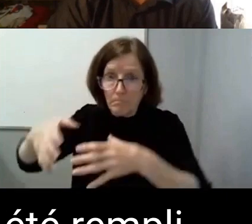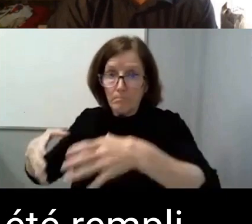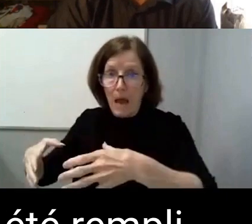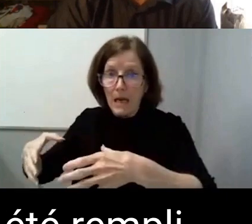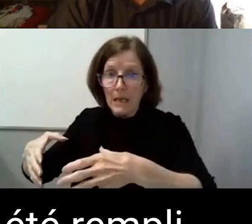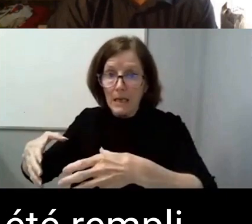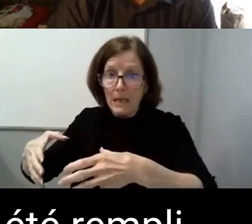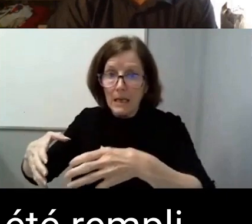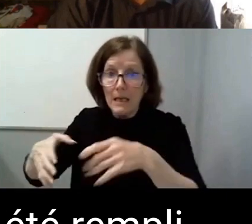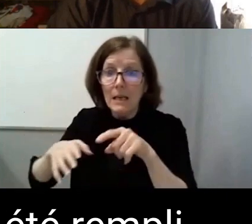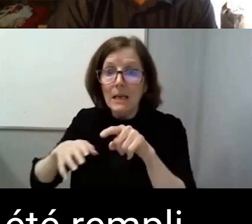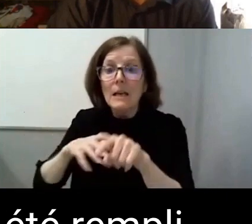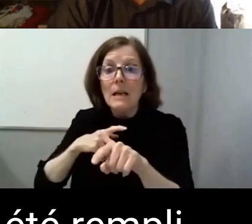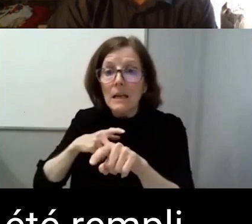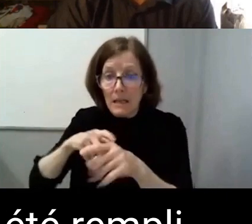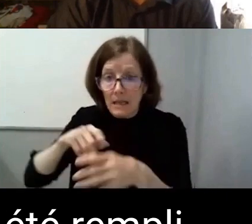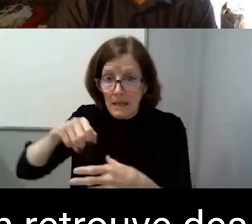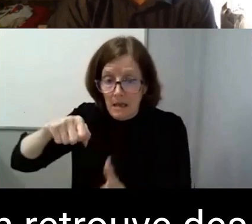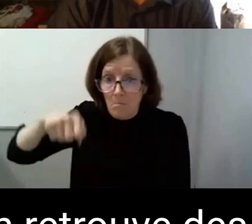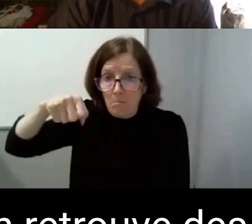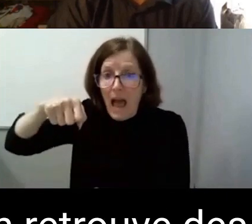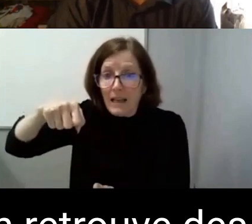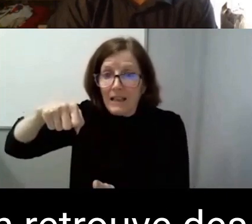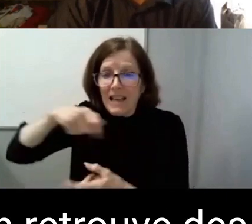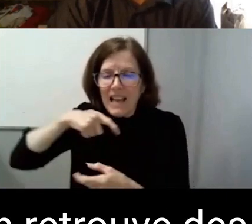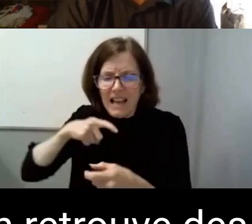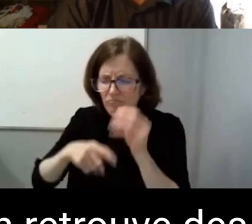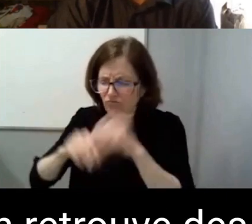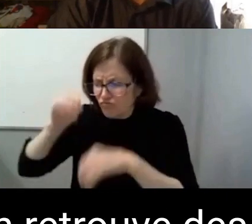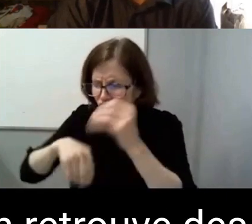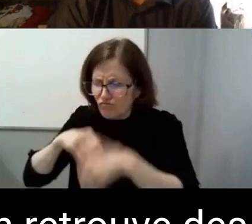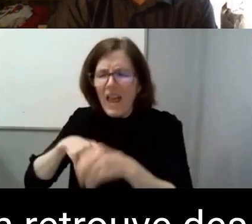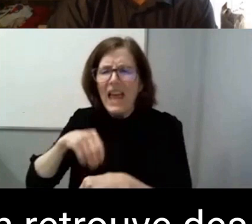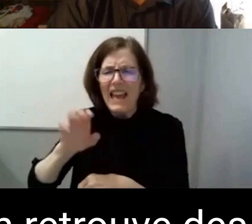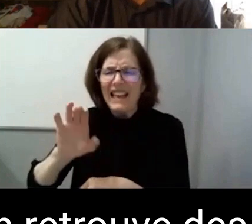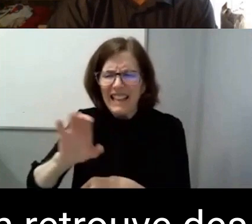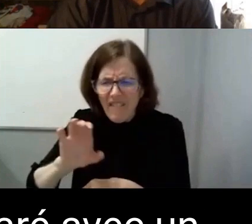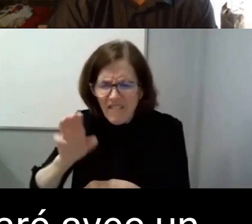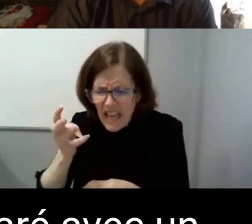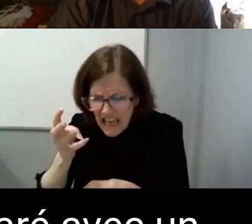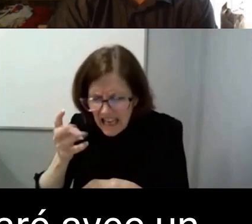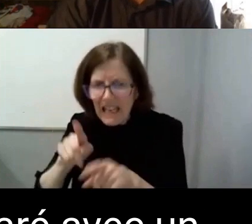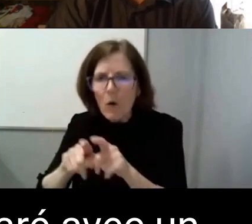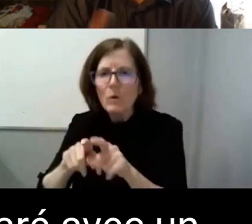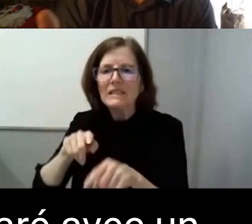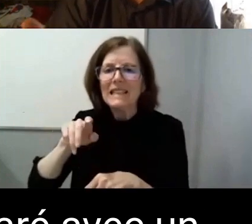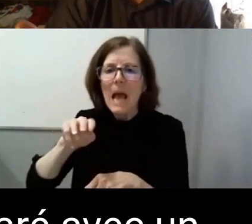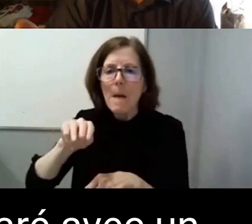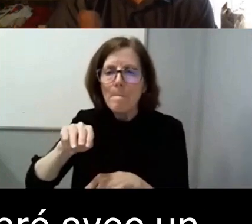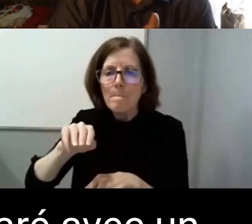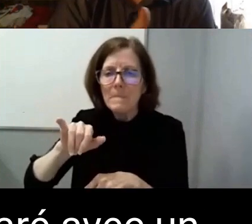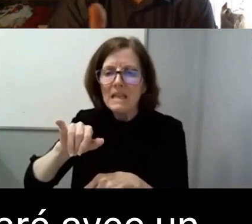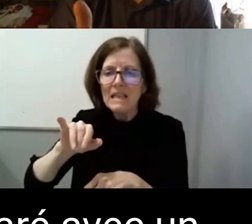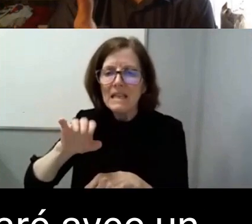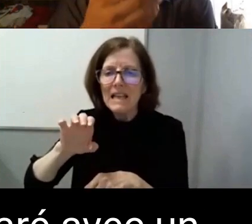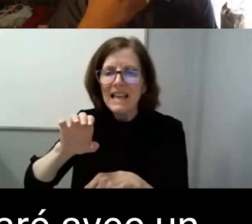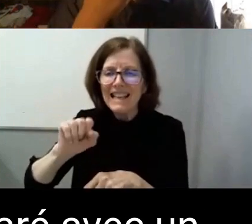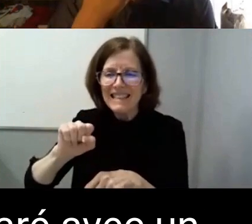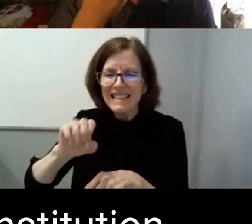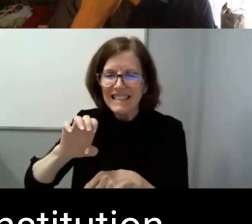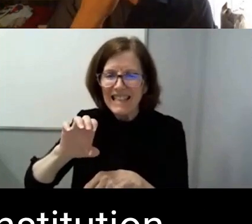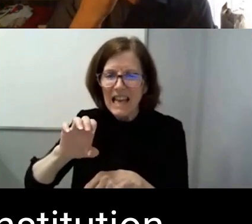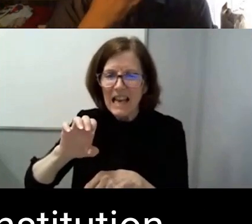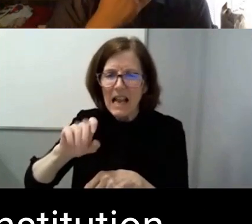chose, c'est ce bac-là qui a été rempli de café et de mycélium. Puis sur le dessus, on retrouve des pleurotes qui sortent comme ça. J'ai comparé avec